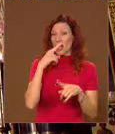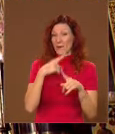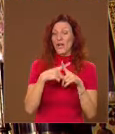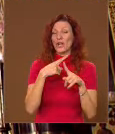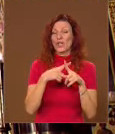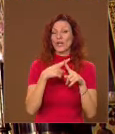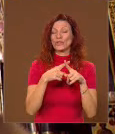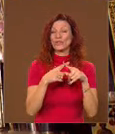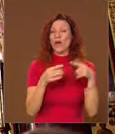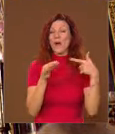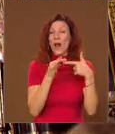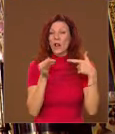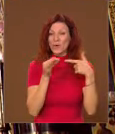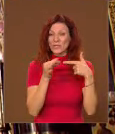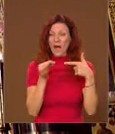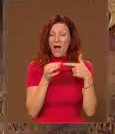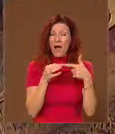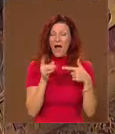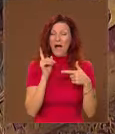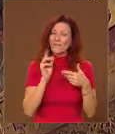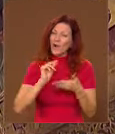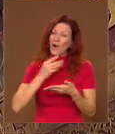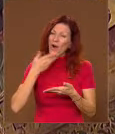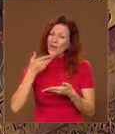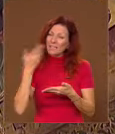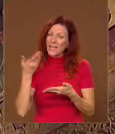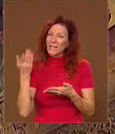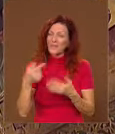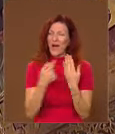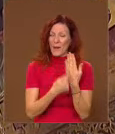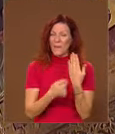за която говори Спасителя в Евангелието,